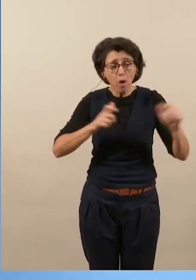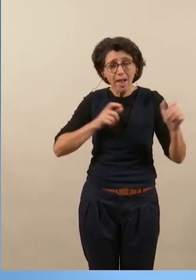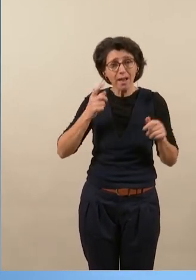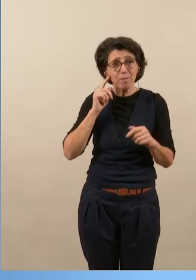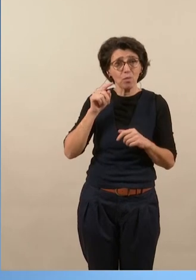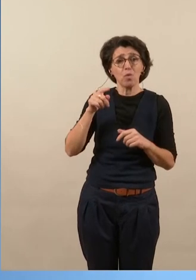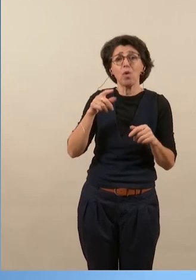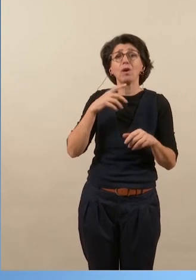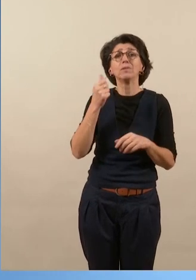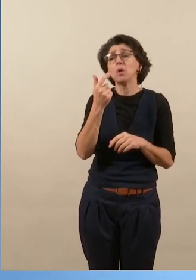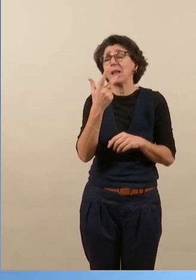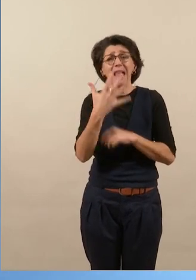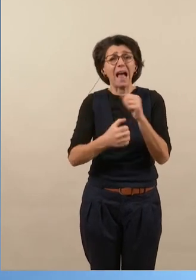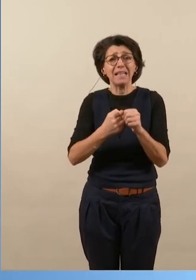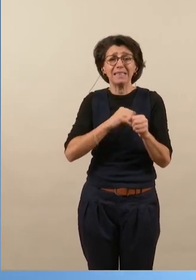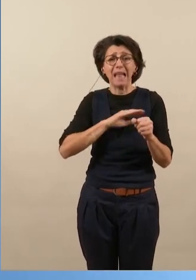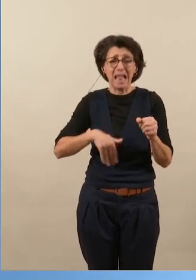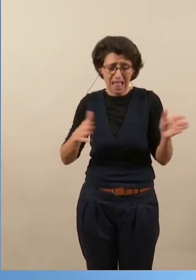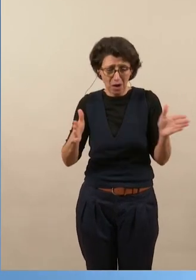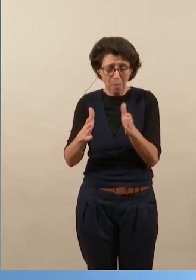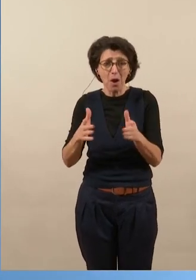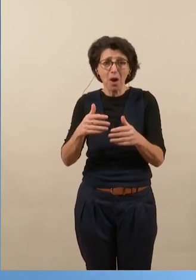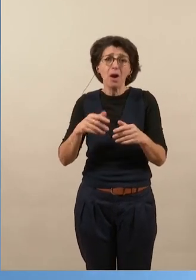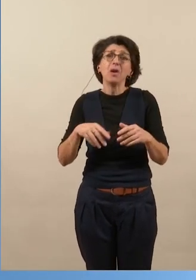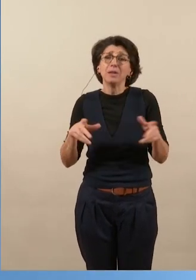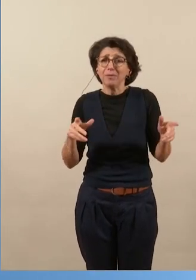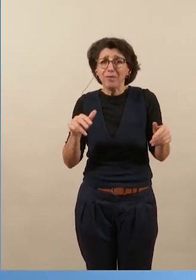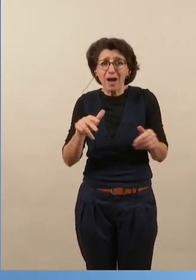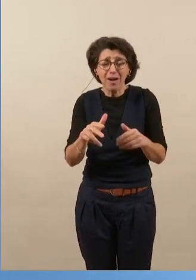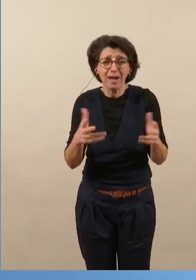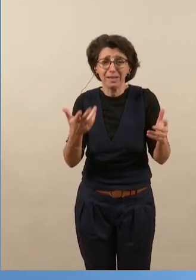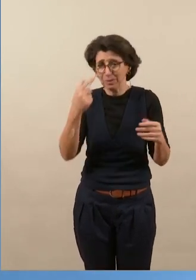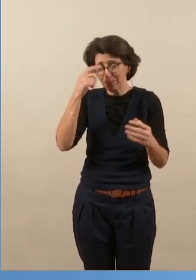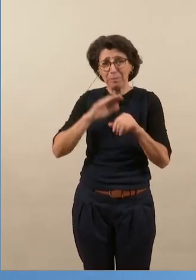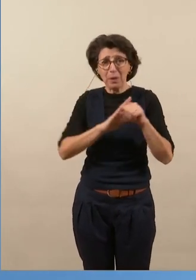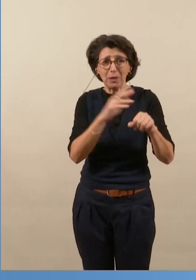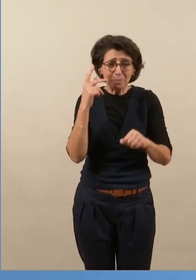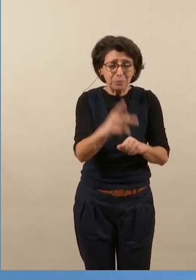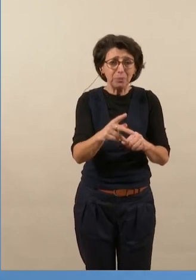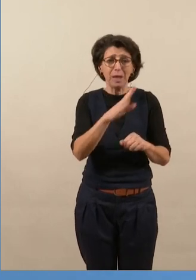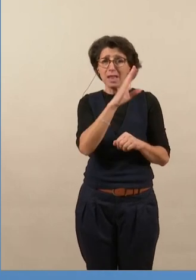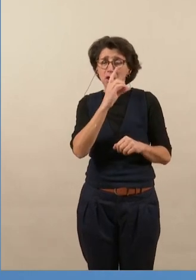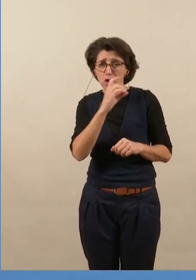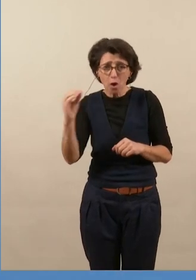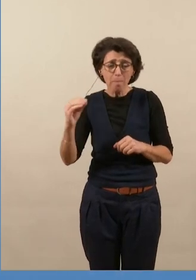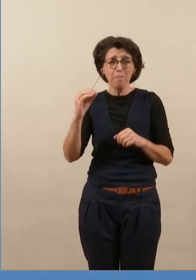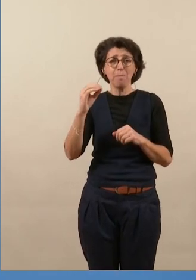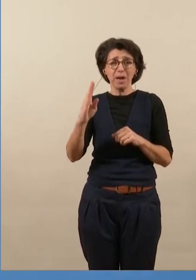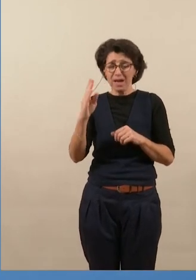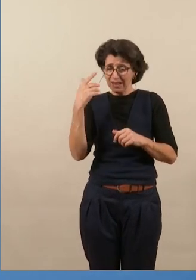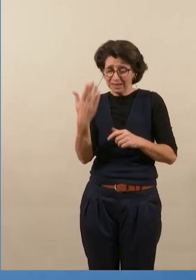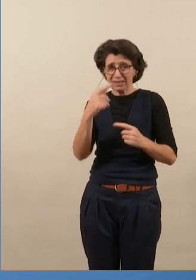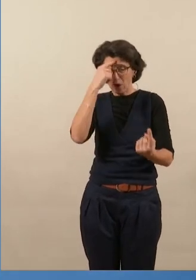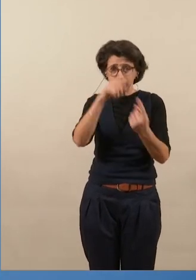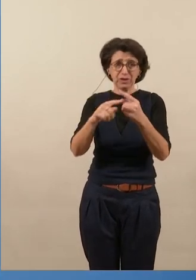devrai être au cœur de nos débat d'orientation budgétaire et pourtant non vous vous parlez de chantier